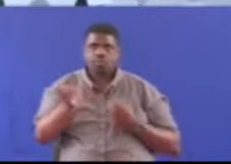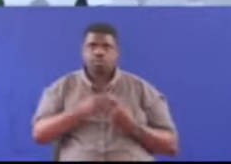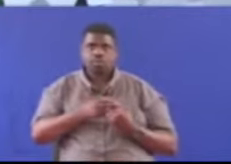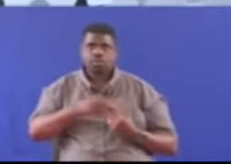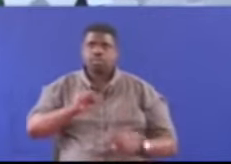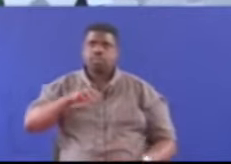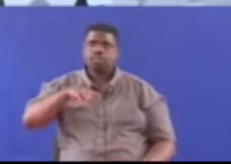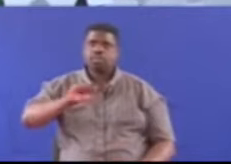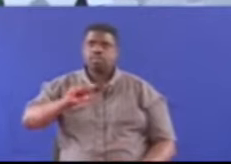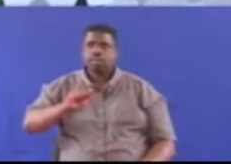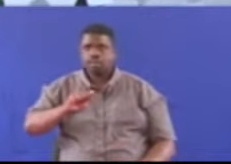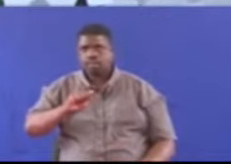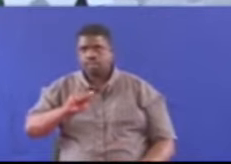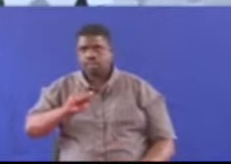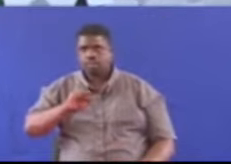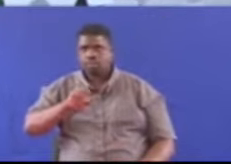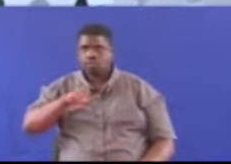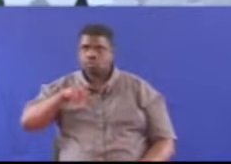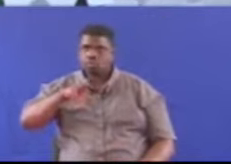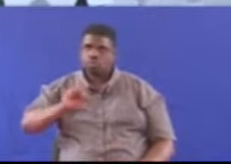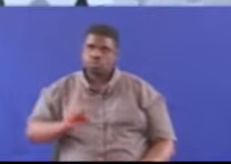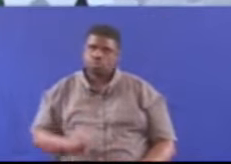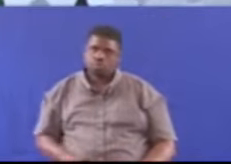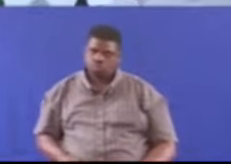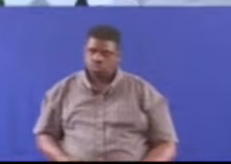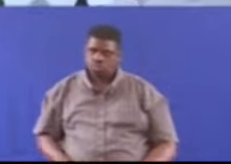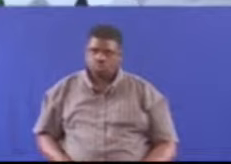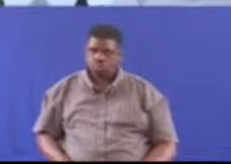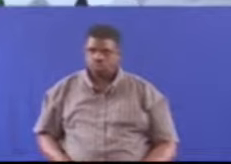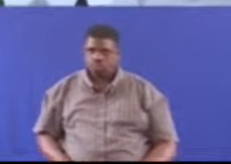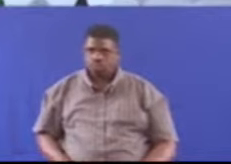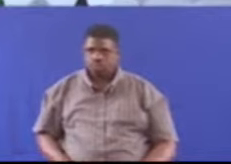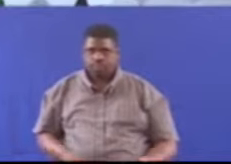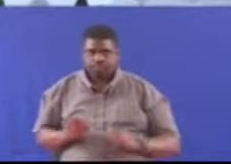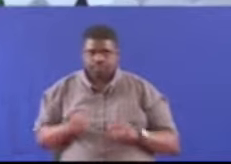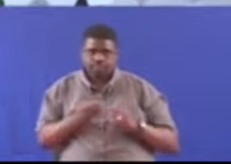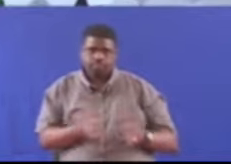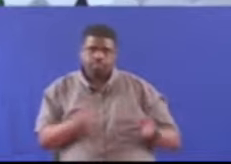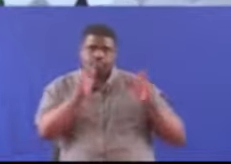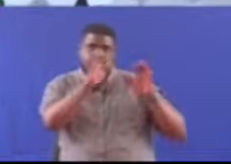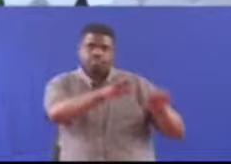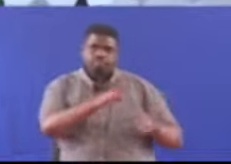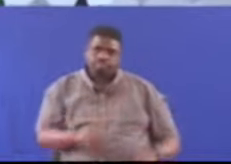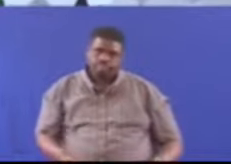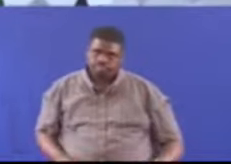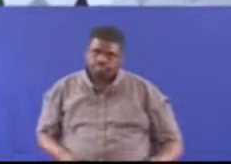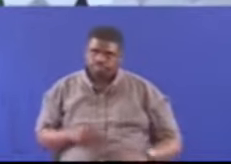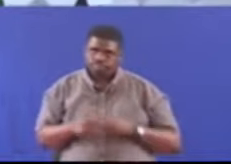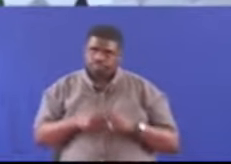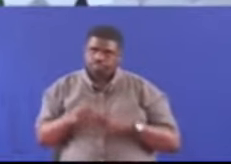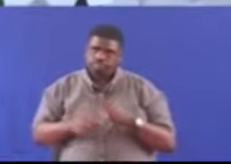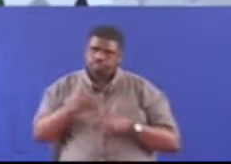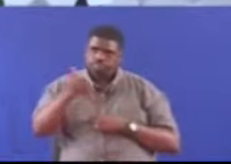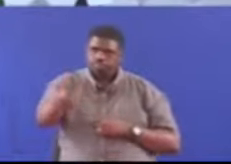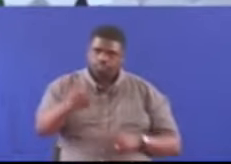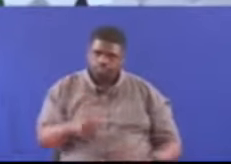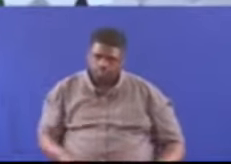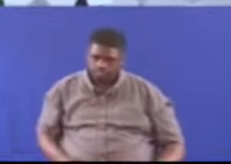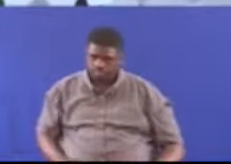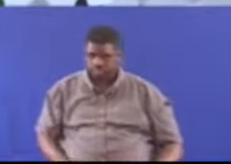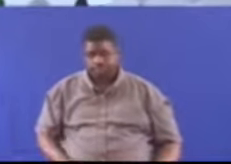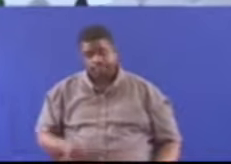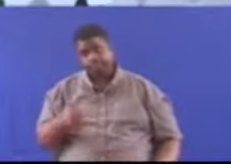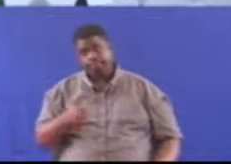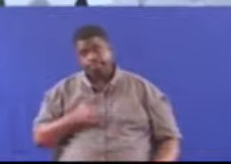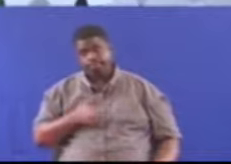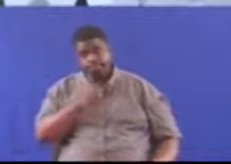Hassan kwa jinsi ambavyo alikubariki ukasonga mbele na pendekezo lako. Manake nia